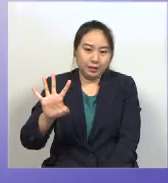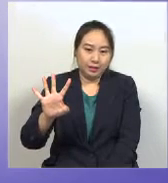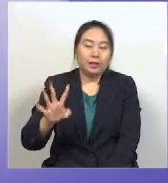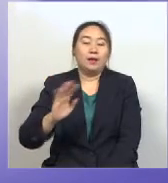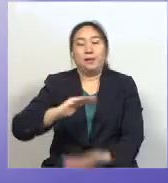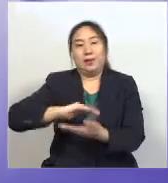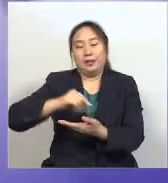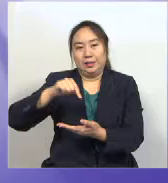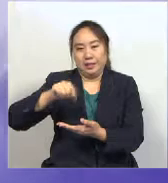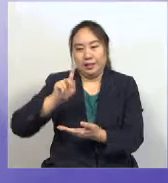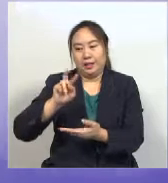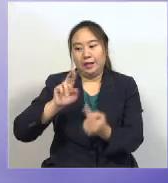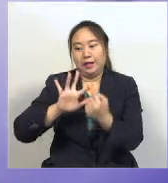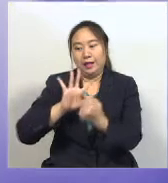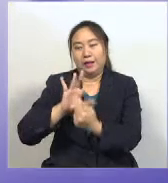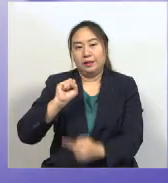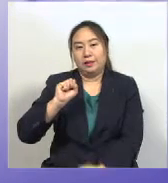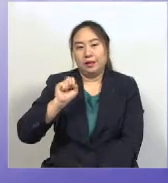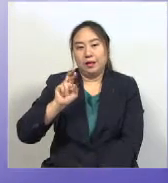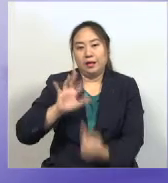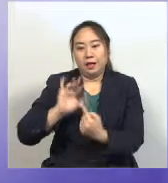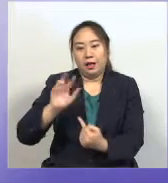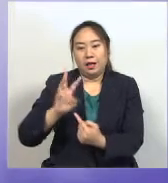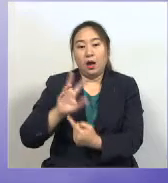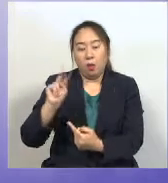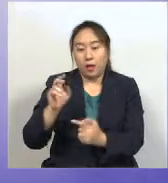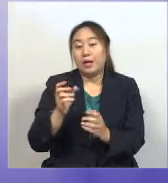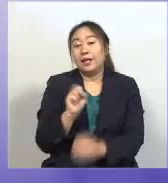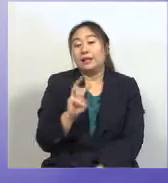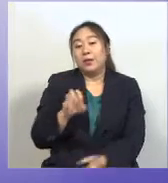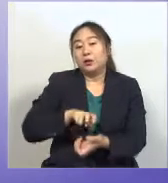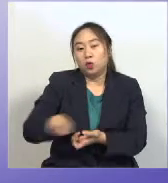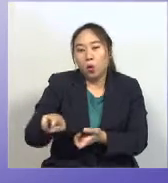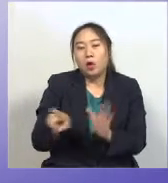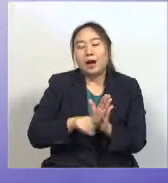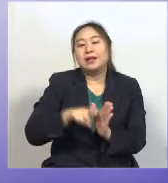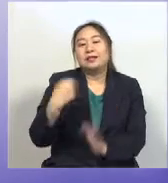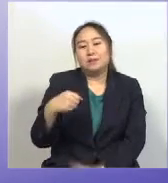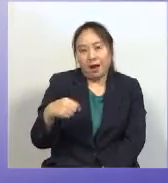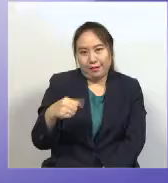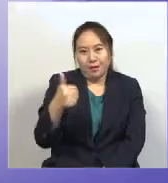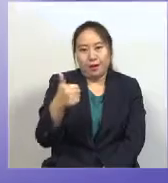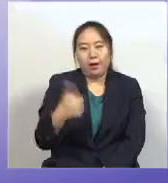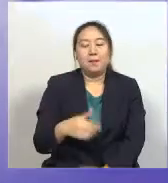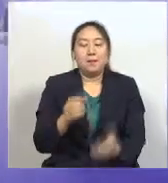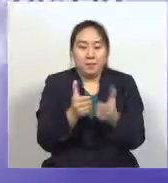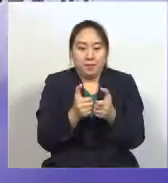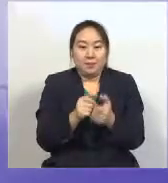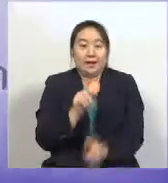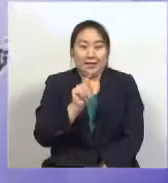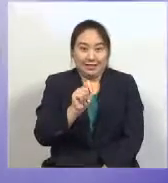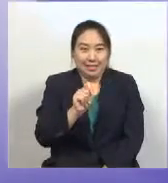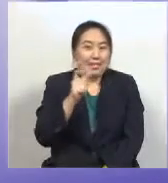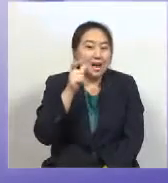111-39-3894-4 บัญชีกระแสรายวันนะคะหรือว่าที่ SMS ครั้งละ10บาทคุณผู้ชมสามารถพิมพ์ตัว T นะคะเป็นตัว T ใหญ่แ